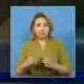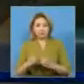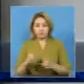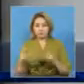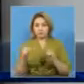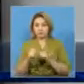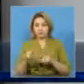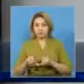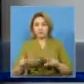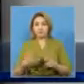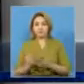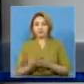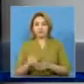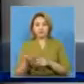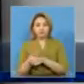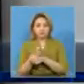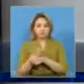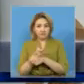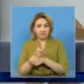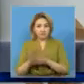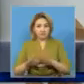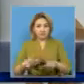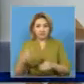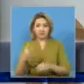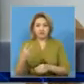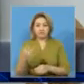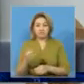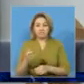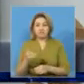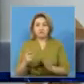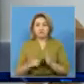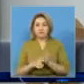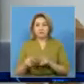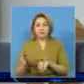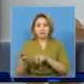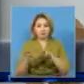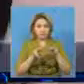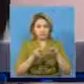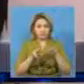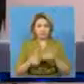К слову, учреждение оборудовано видеокамерами. Дети 24/7 находятся под